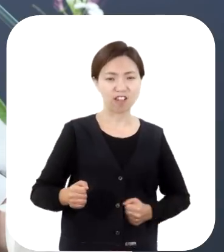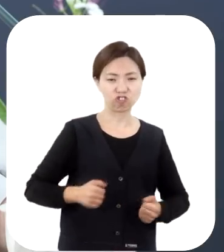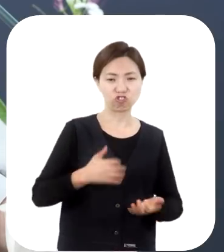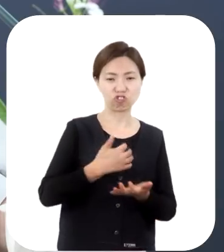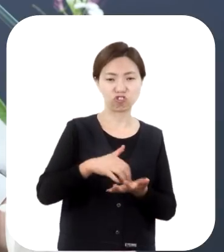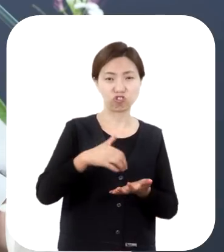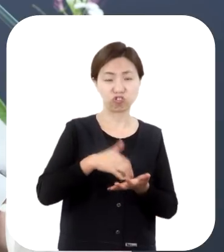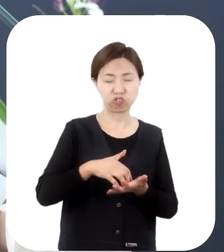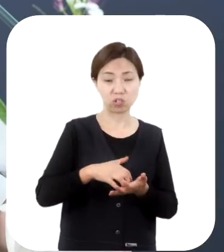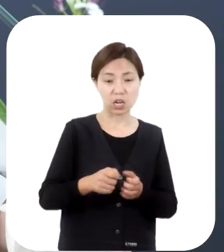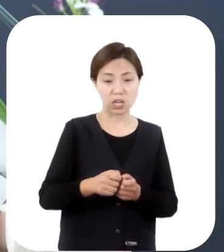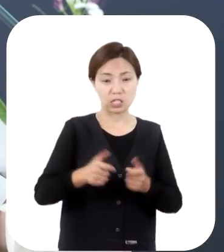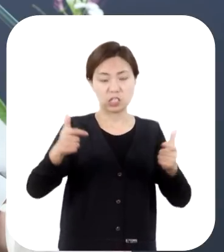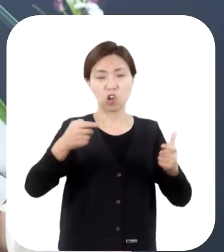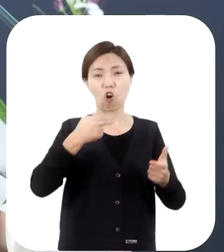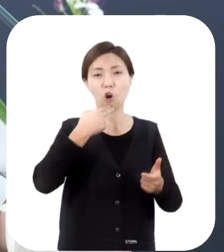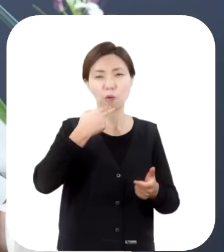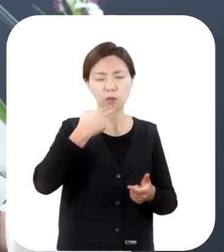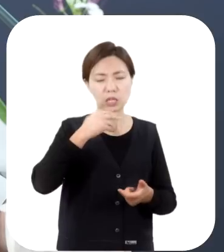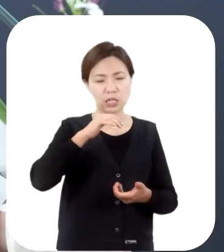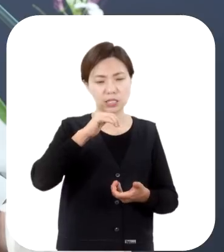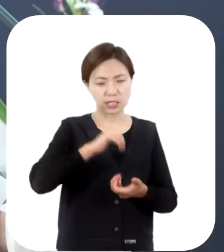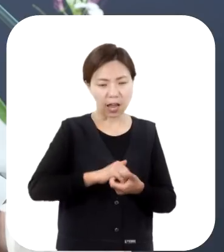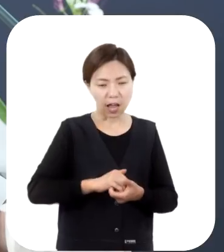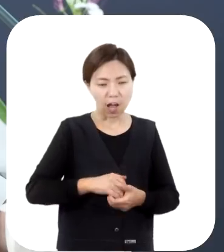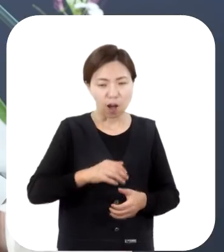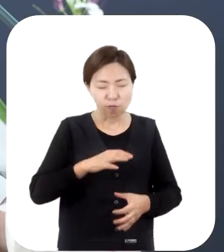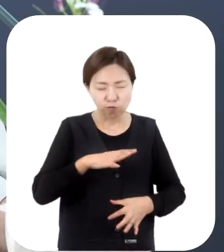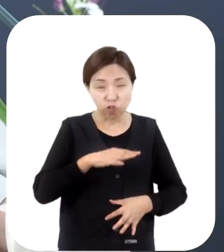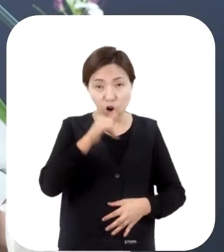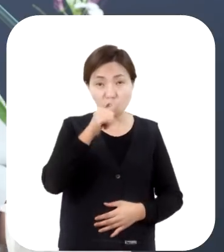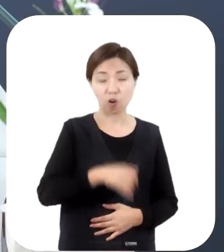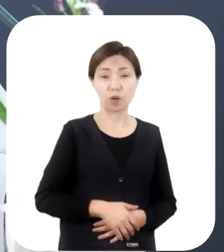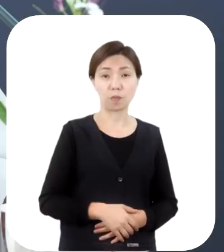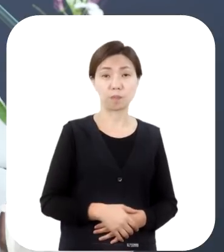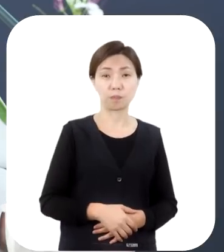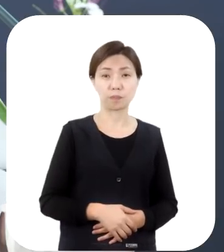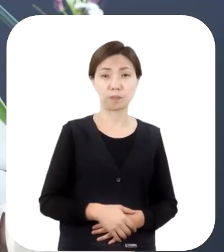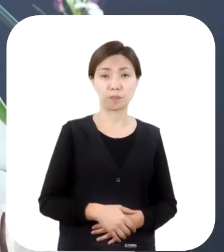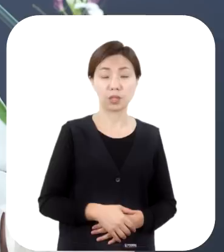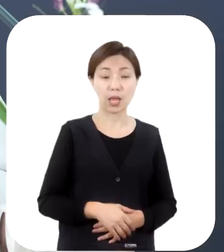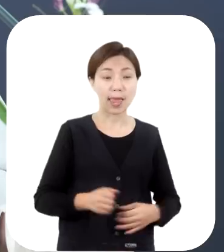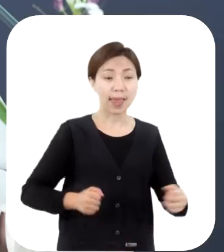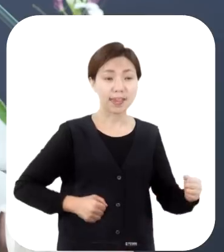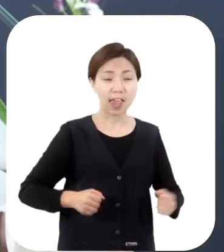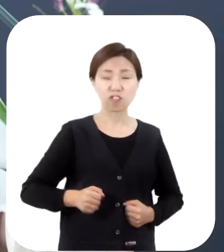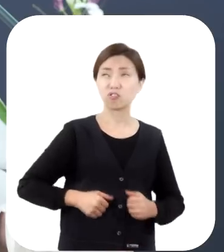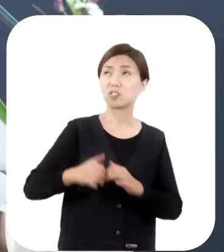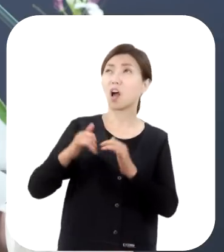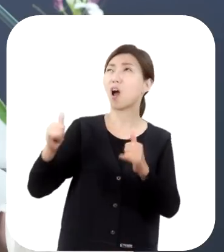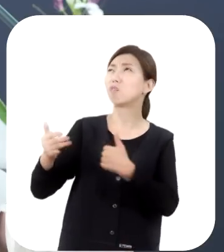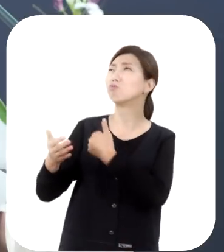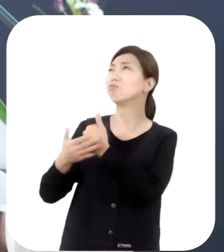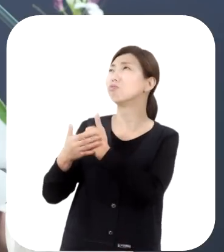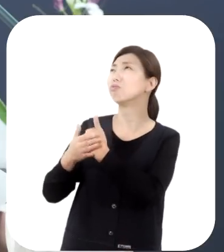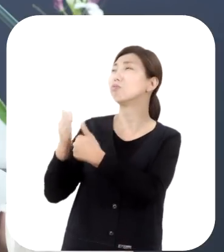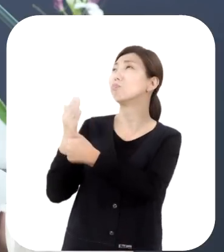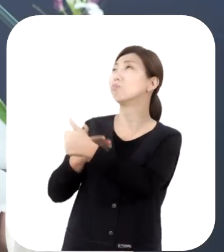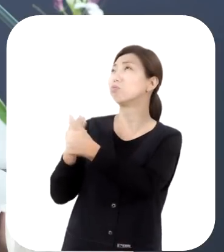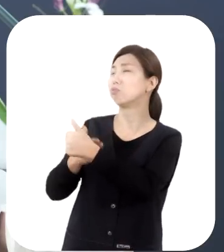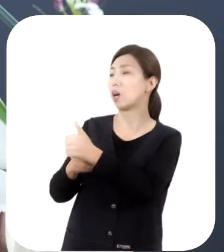번식을 못하고 늘 두려움에 떨어야 된다. 그래서 만약에 개구리가 사람한테 요청을